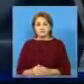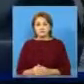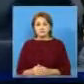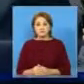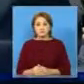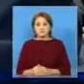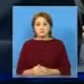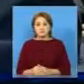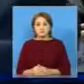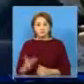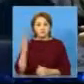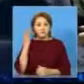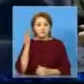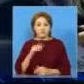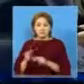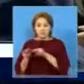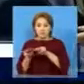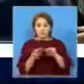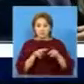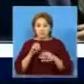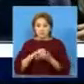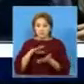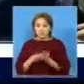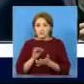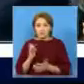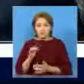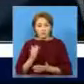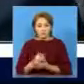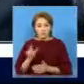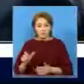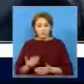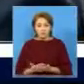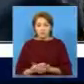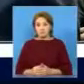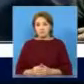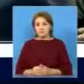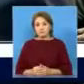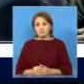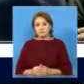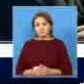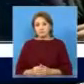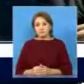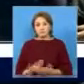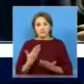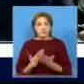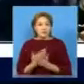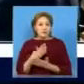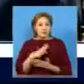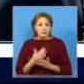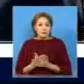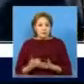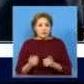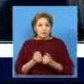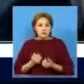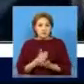Мы держим под постоянным контролем, значит, регистрацию в МГОВ людей, чтобы... Ну, уже в современном виде получали